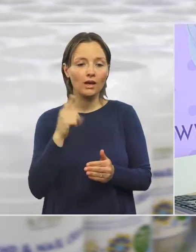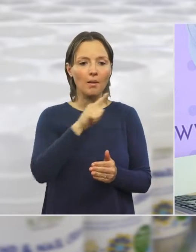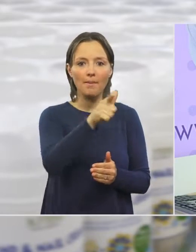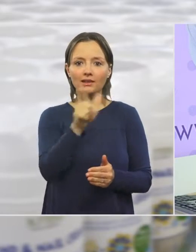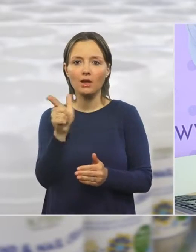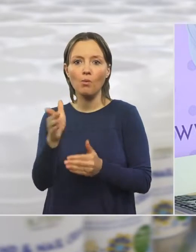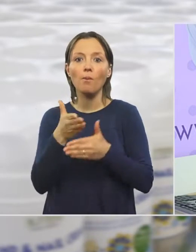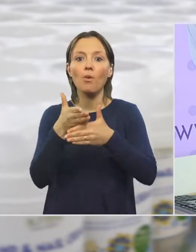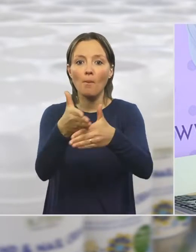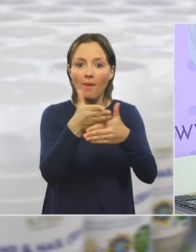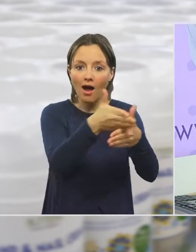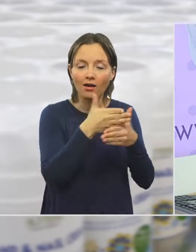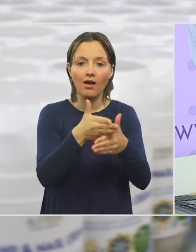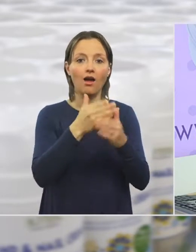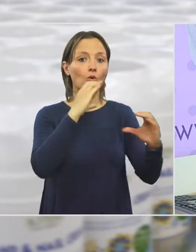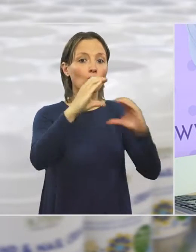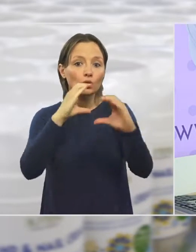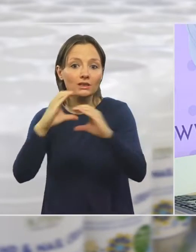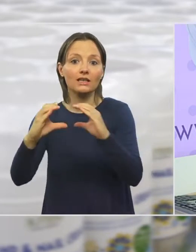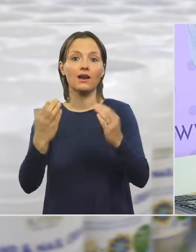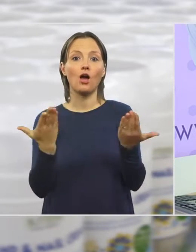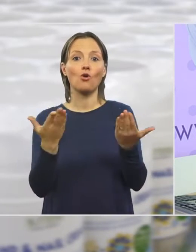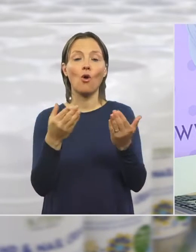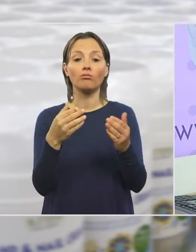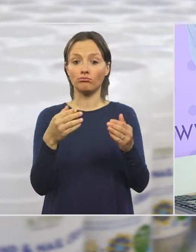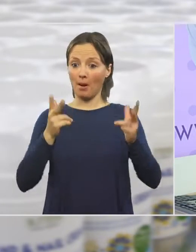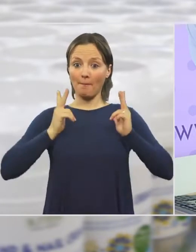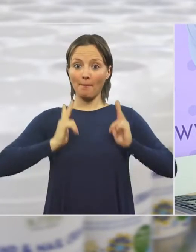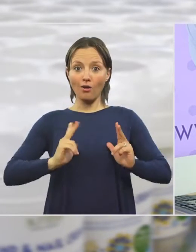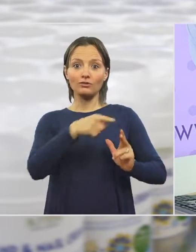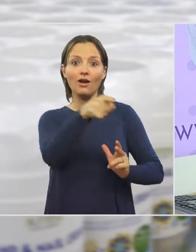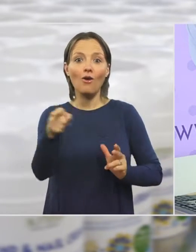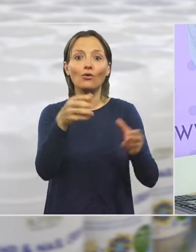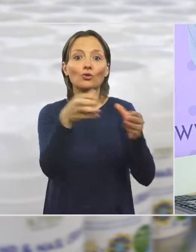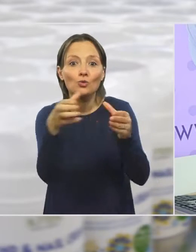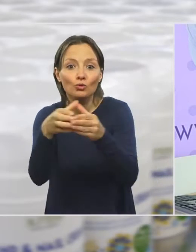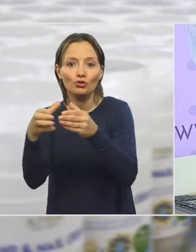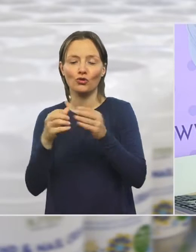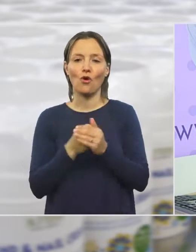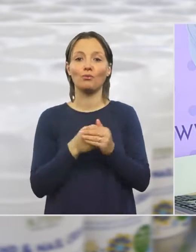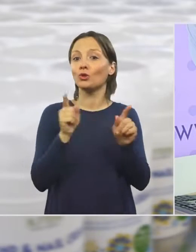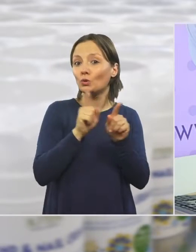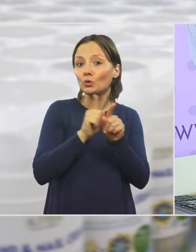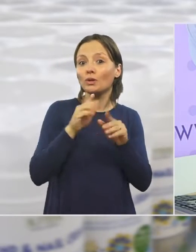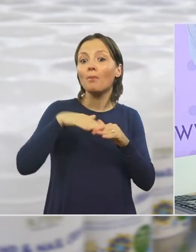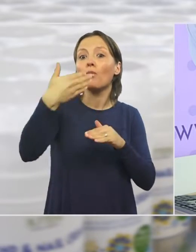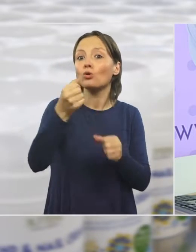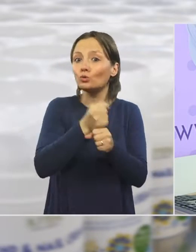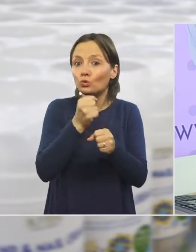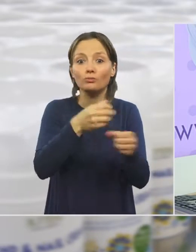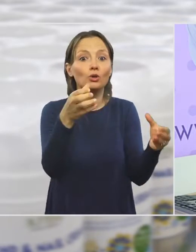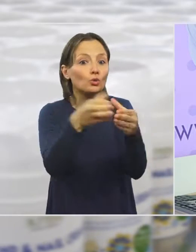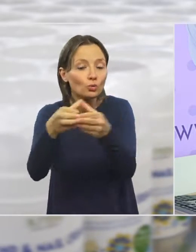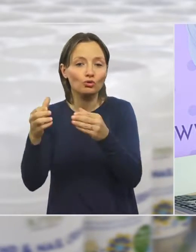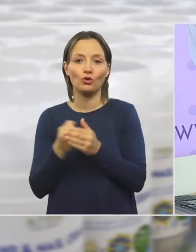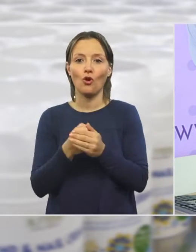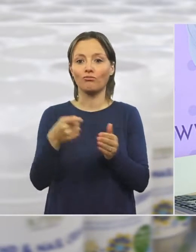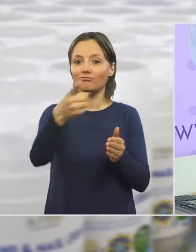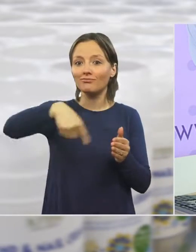medsebojno pomagajo, komunicirajo, tudi med odmori se družijo. Vemo, da tudi izven delovnega časa